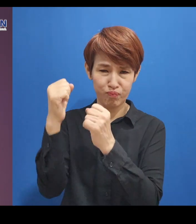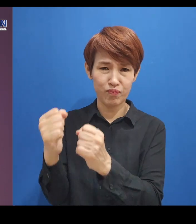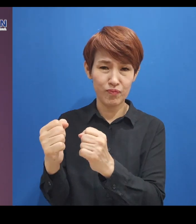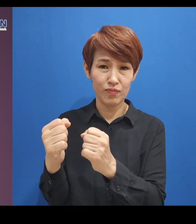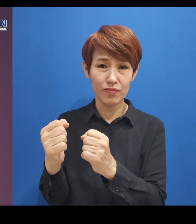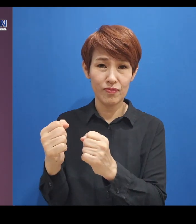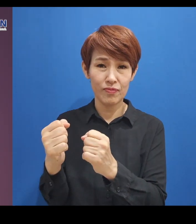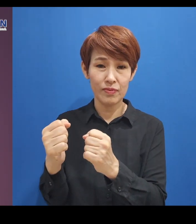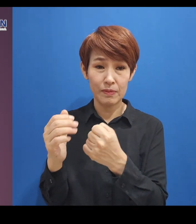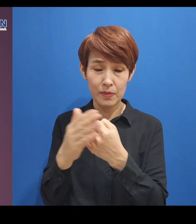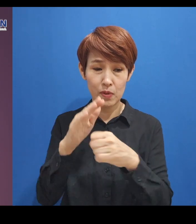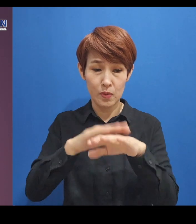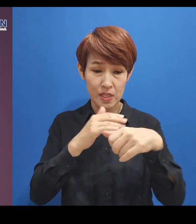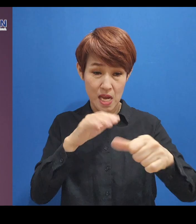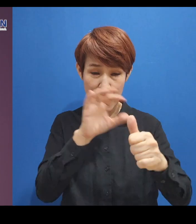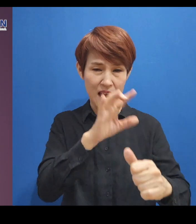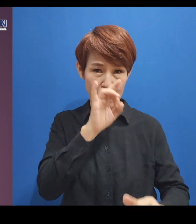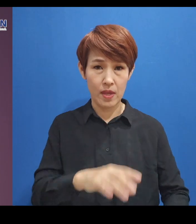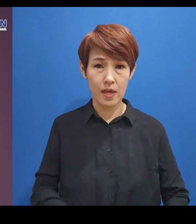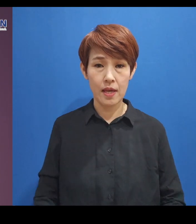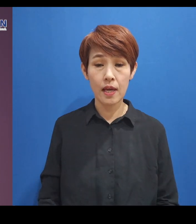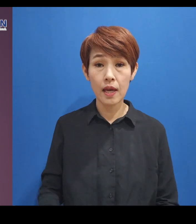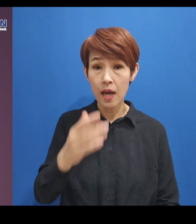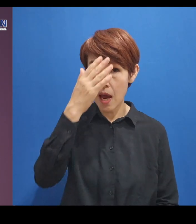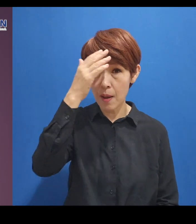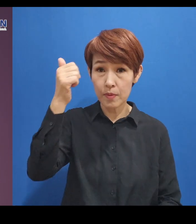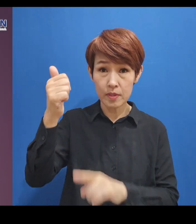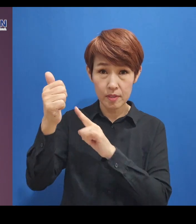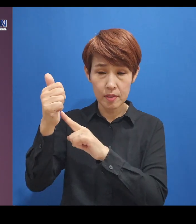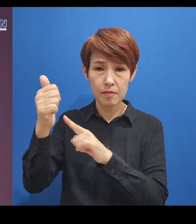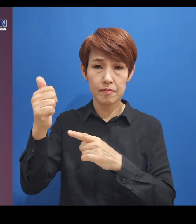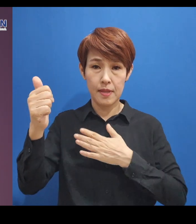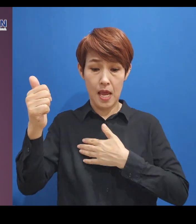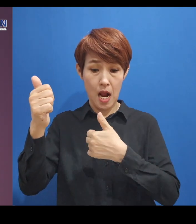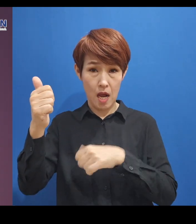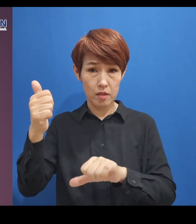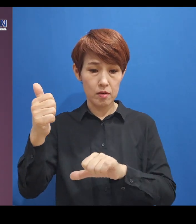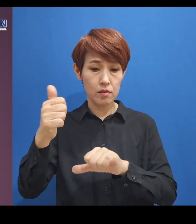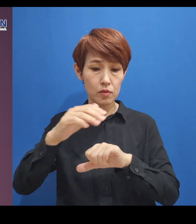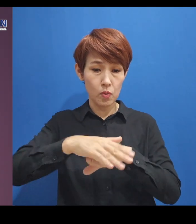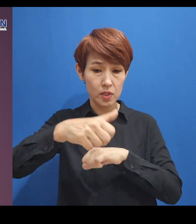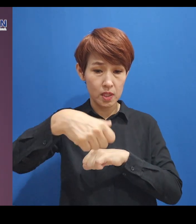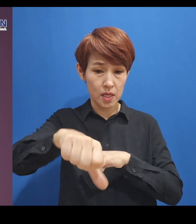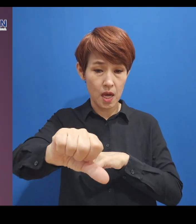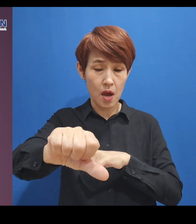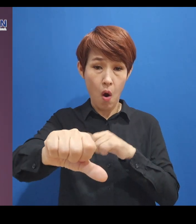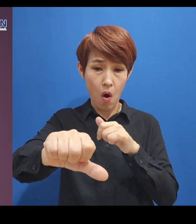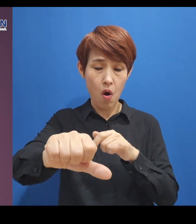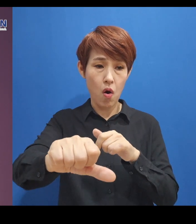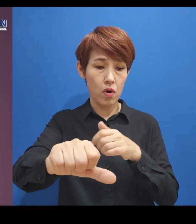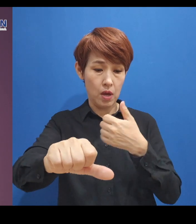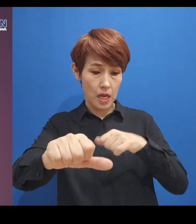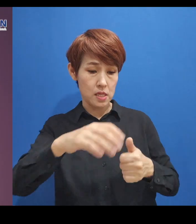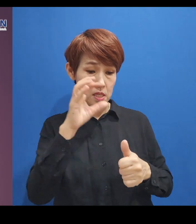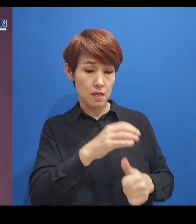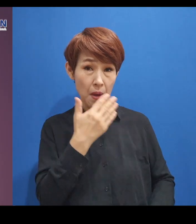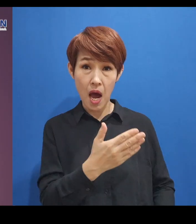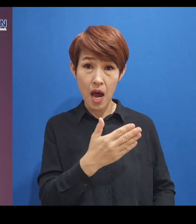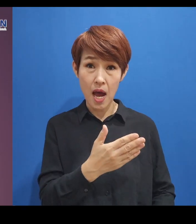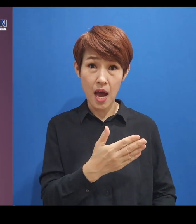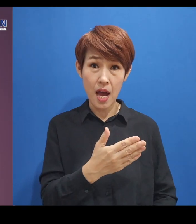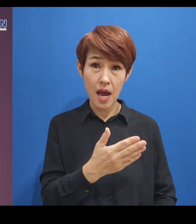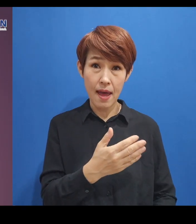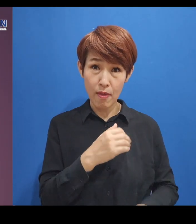할아버지도 마찬가지죠. 손자 앞에서는 아무리 내 아들이어도 아들을 혼내면 된다, 안 된다? 안